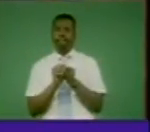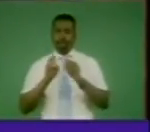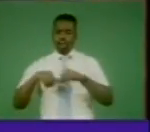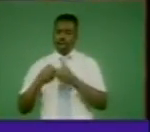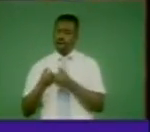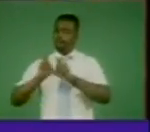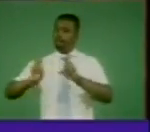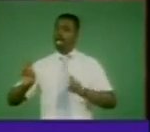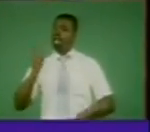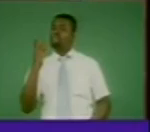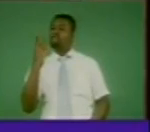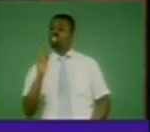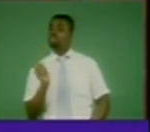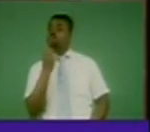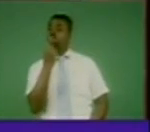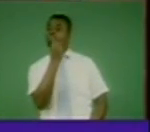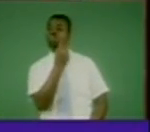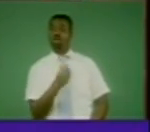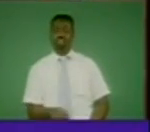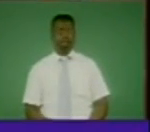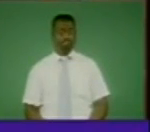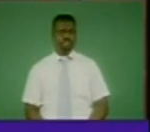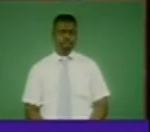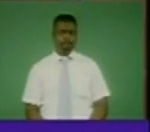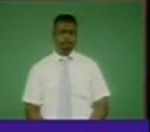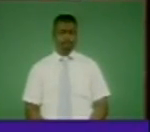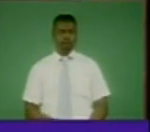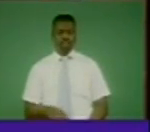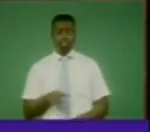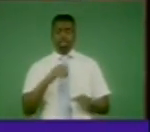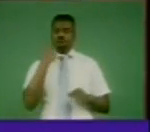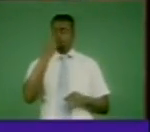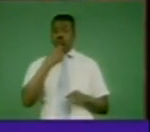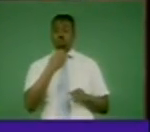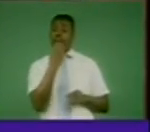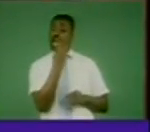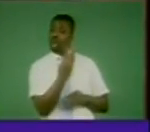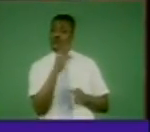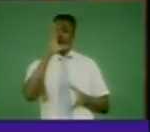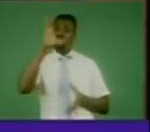moja. Jumla ya kura za ndio kwenye sura ya 4 ni ibara